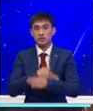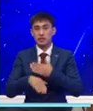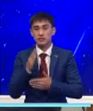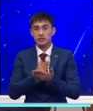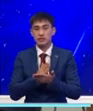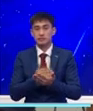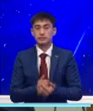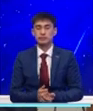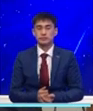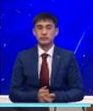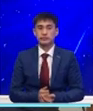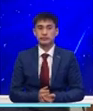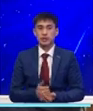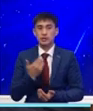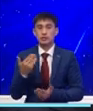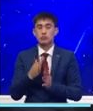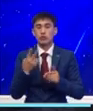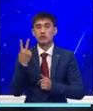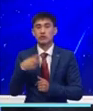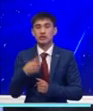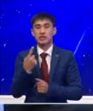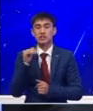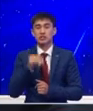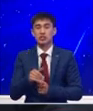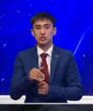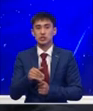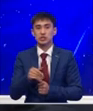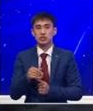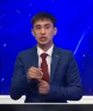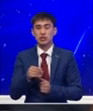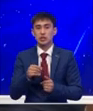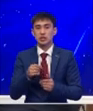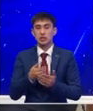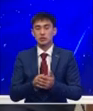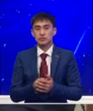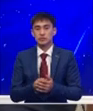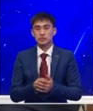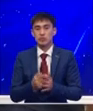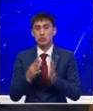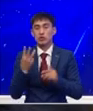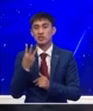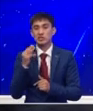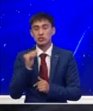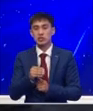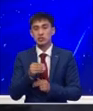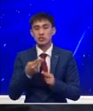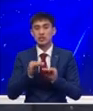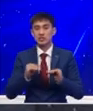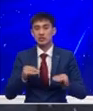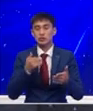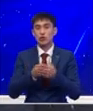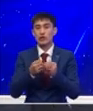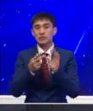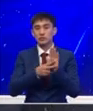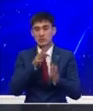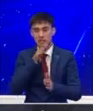с инвалидностью. Из них более 21 тысяч – это взрослые, и более 3 тысяч – это дети до